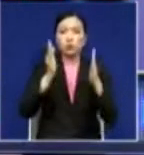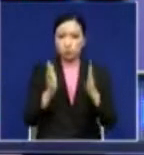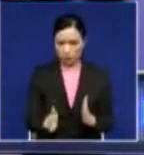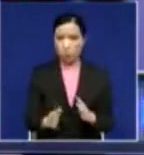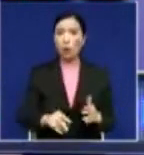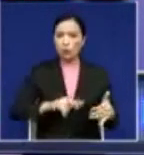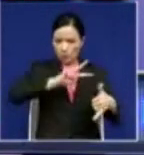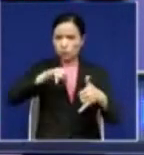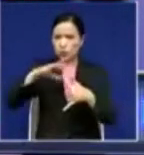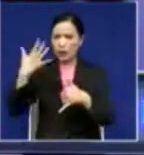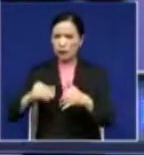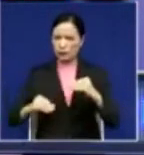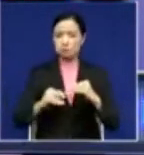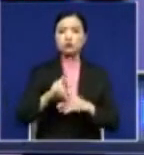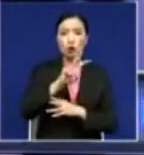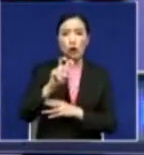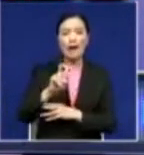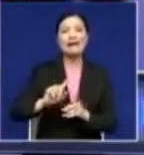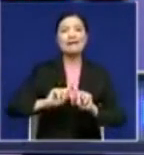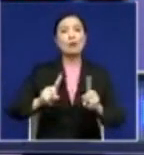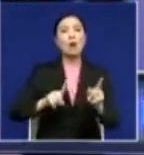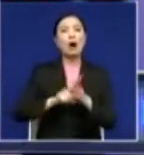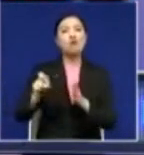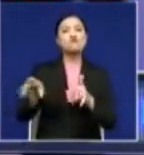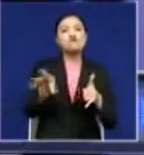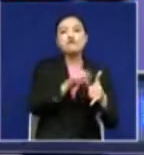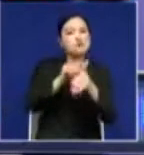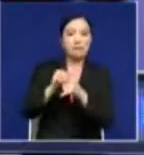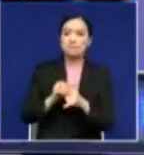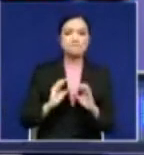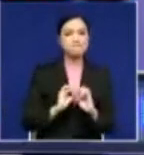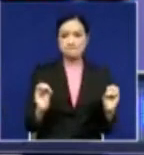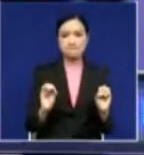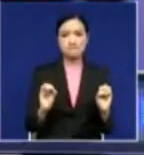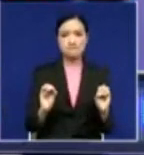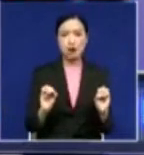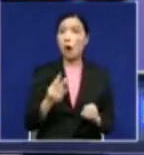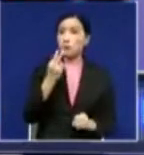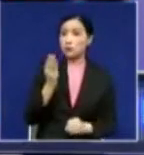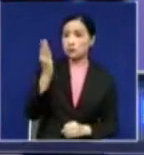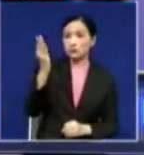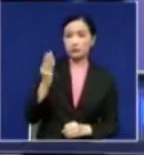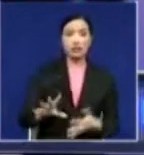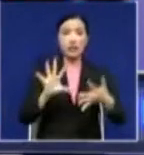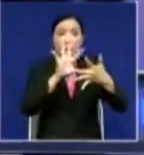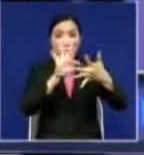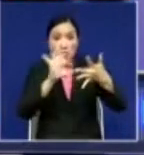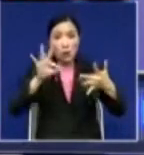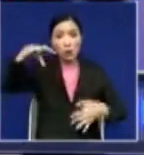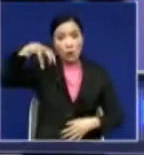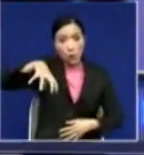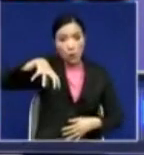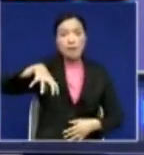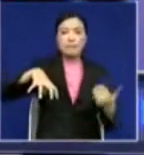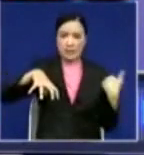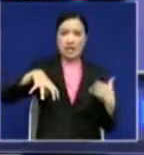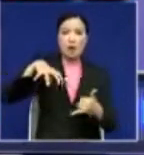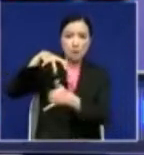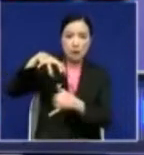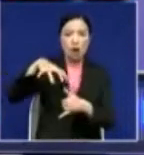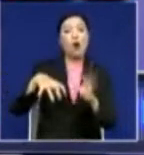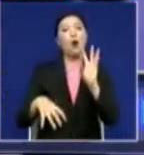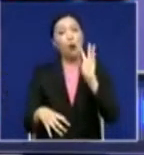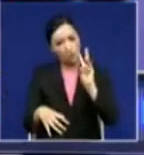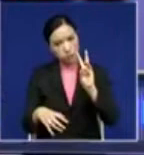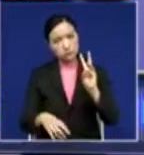ผู้ใดติดเชื้อนะครับจะอยู่ในสไลด์ถัดไปครับที่คอนโดนะครับจะมี6คนนะครับที่เป็น